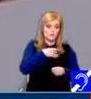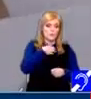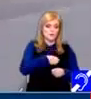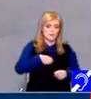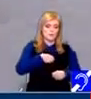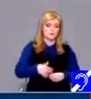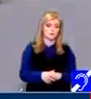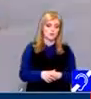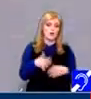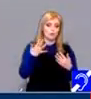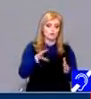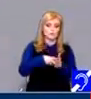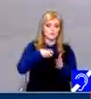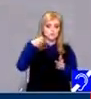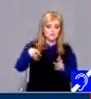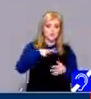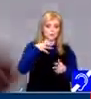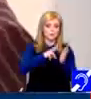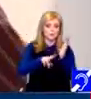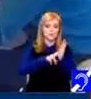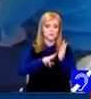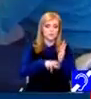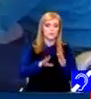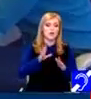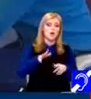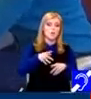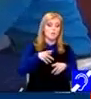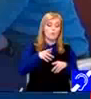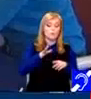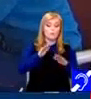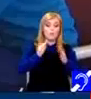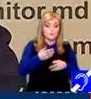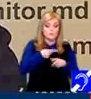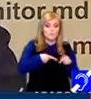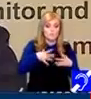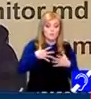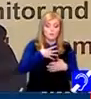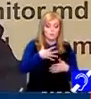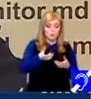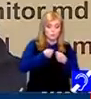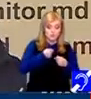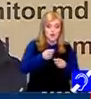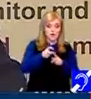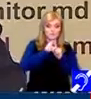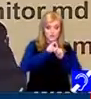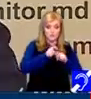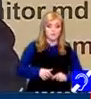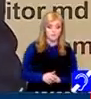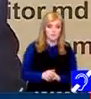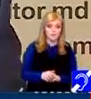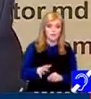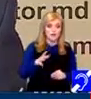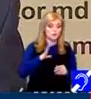expediate 70 de scrisori și doar o treime au primit răspuns. Doar în cazul la 26, respectiv 36,62%